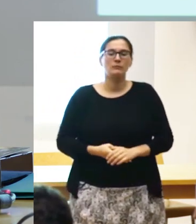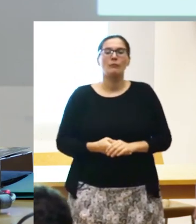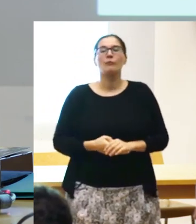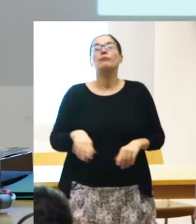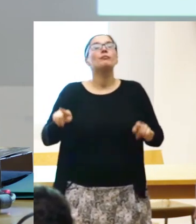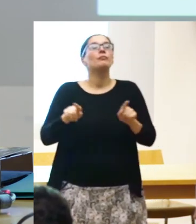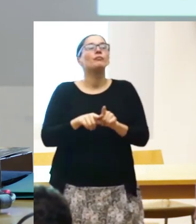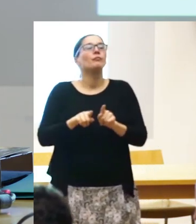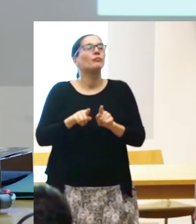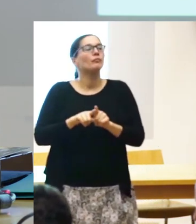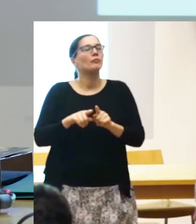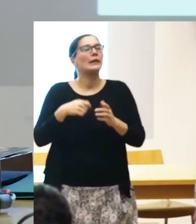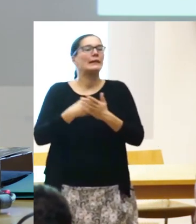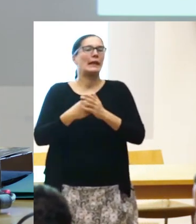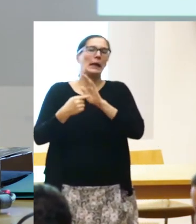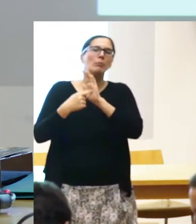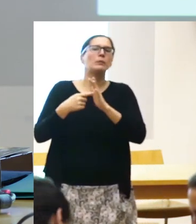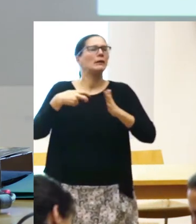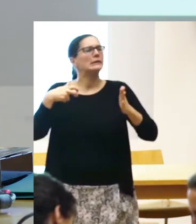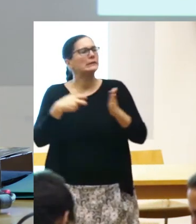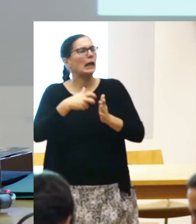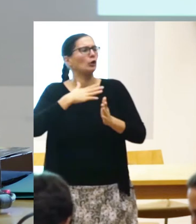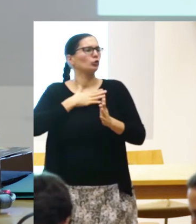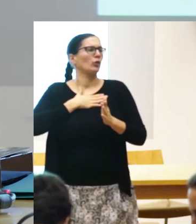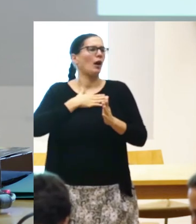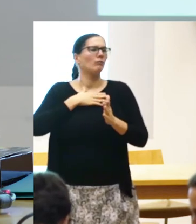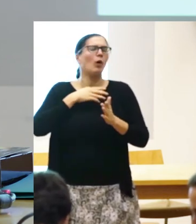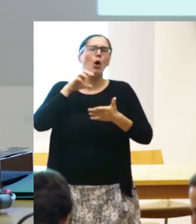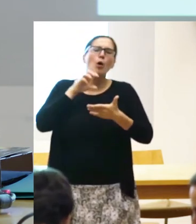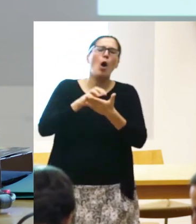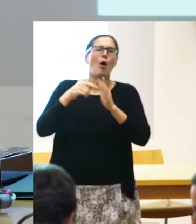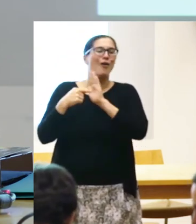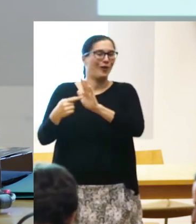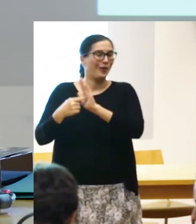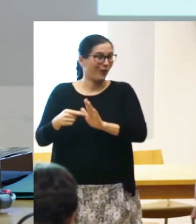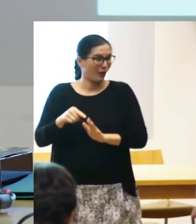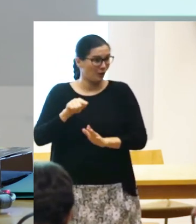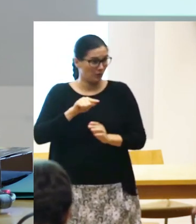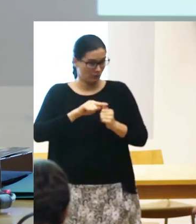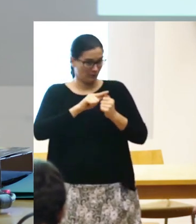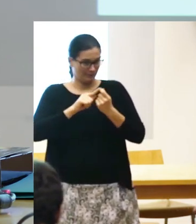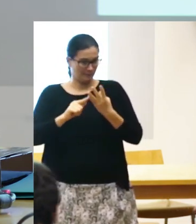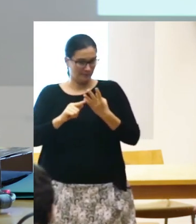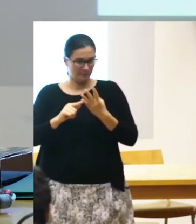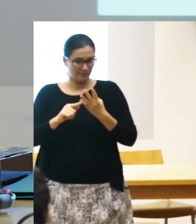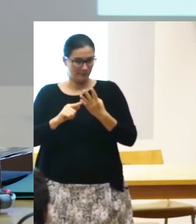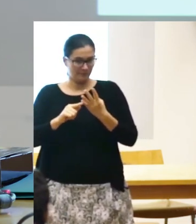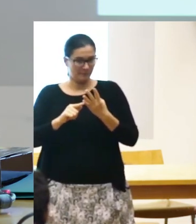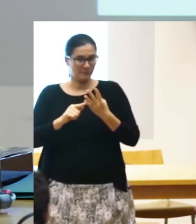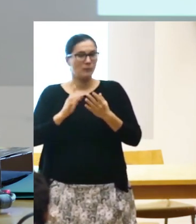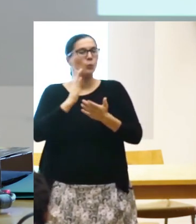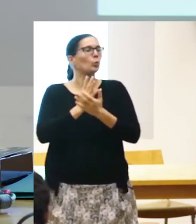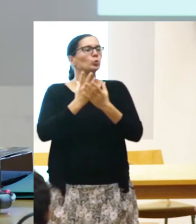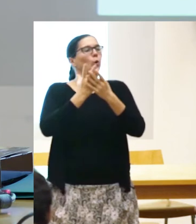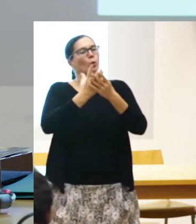jednoznačně definované vizuální identity a takových jakoby vnějších znaků, tak byla vlastně rozpuštěna